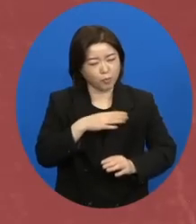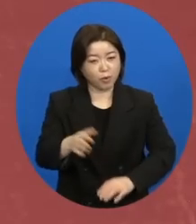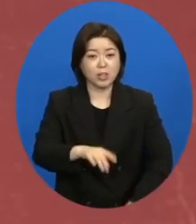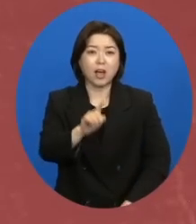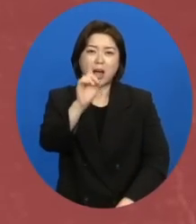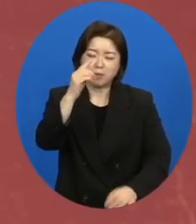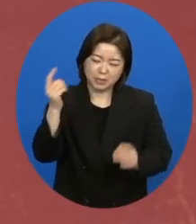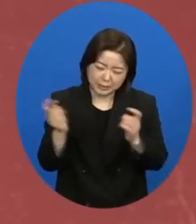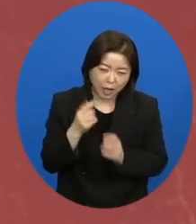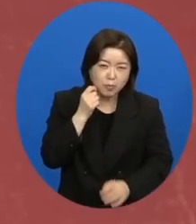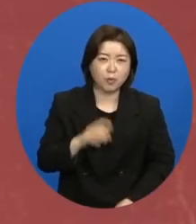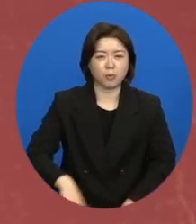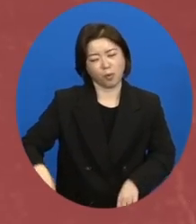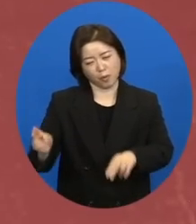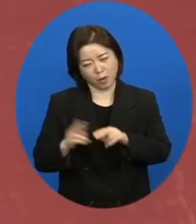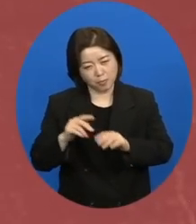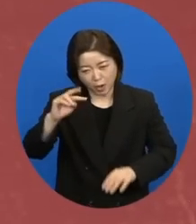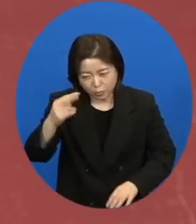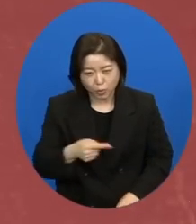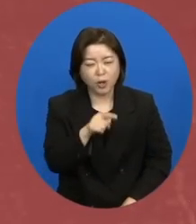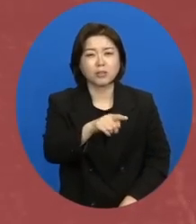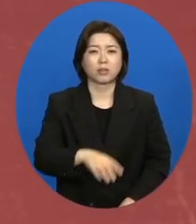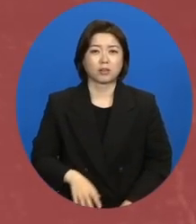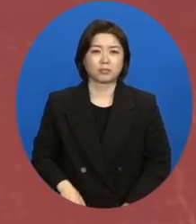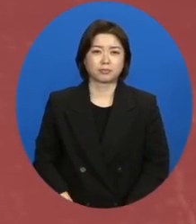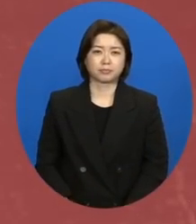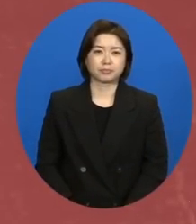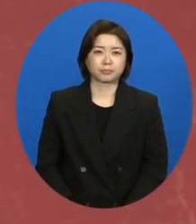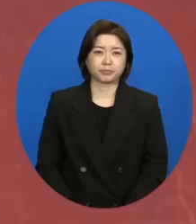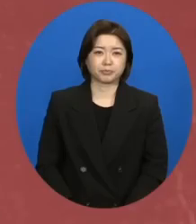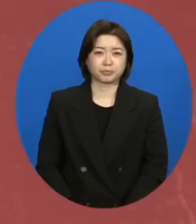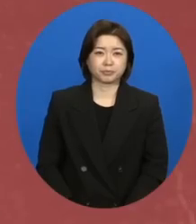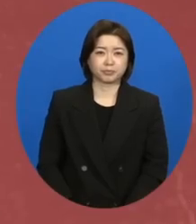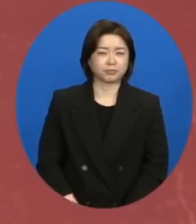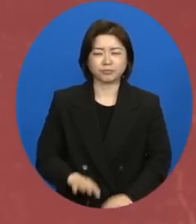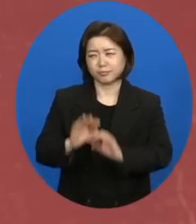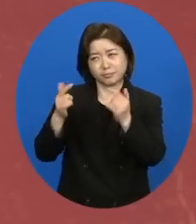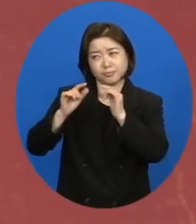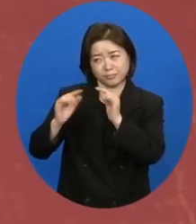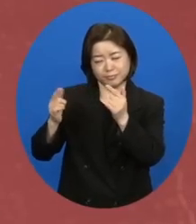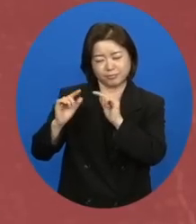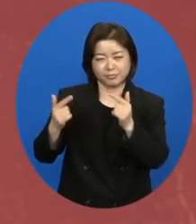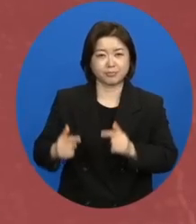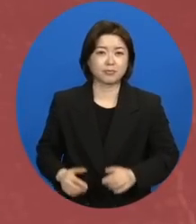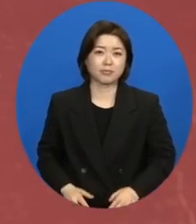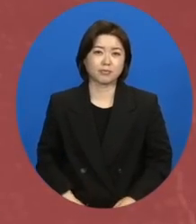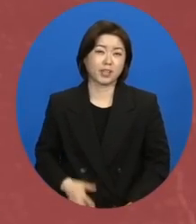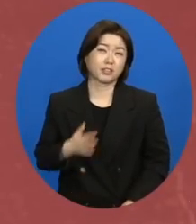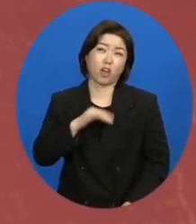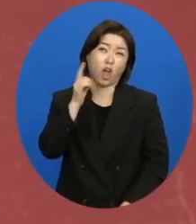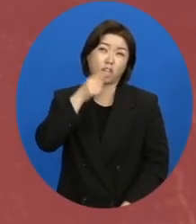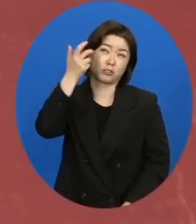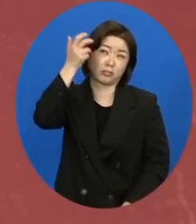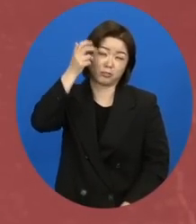싸우도 못하고 맞기만 하고 돌아오는 너. 아니야 아니야. 나는 악한 영이야.